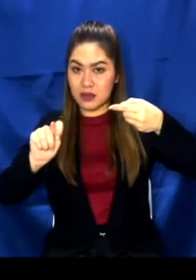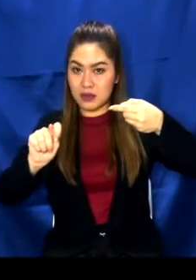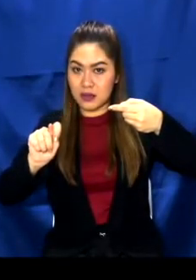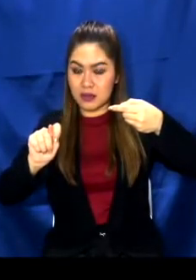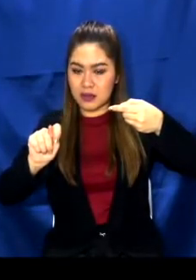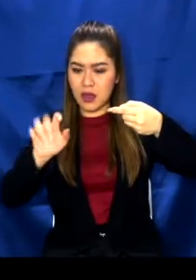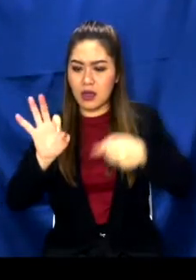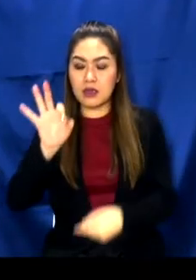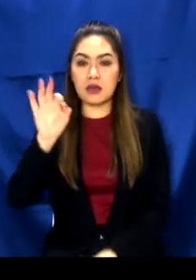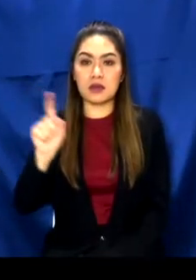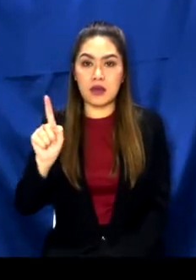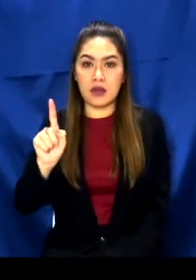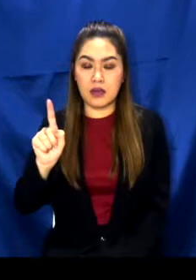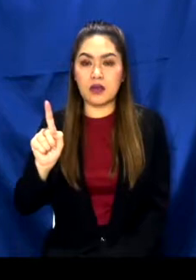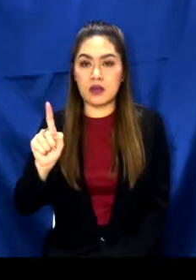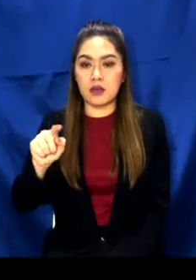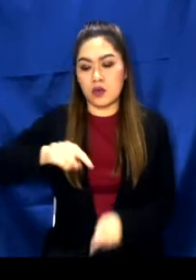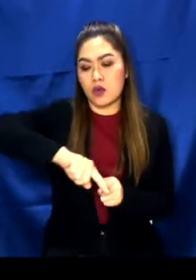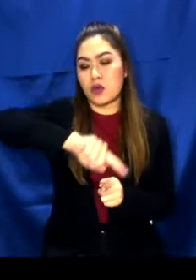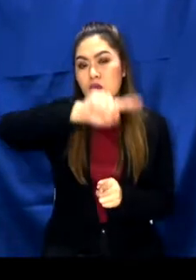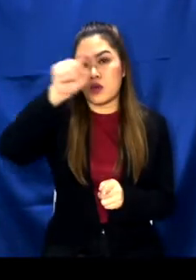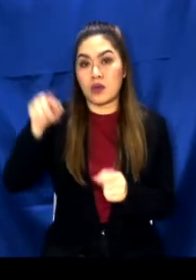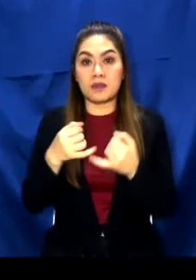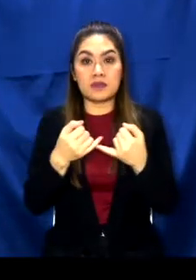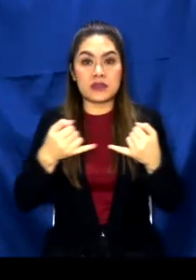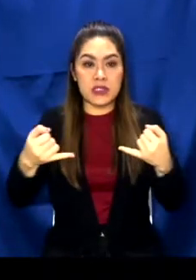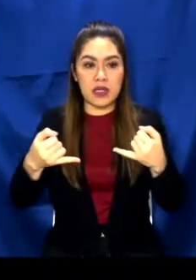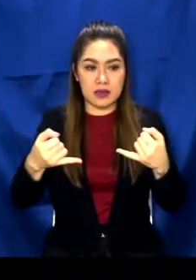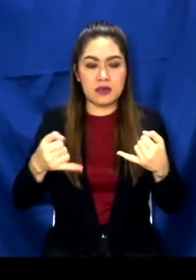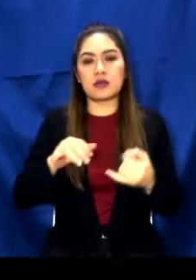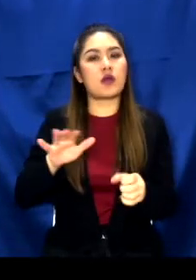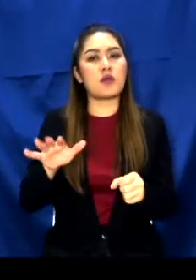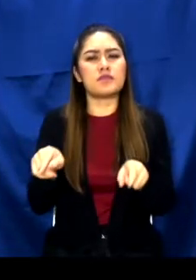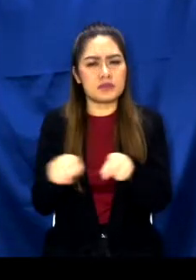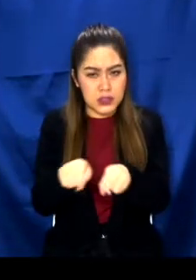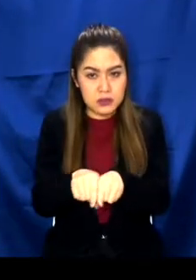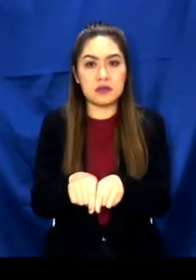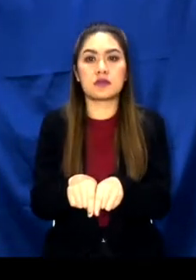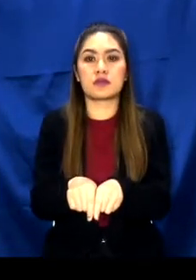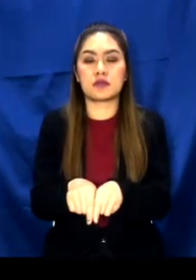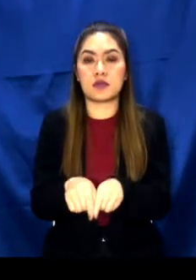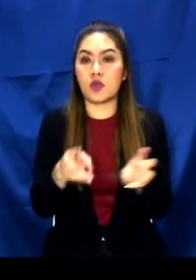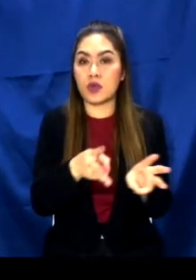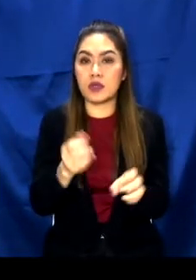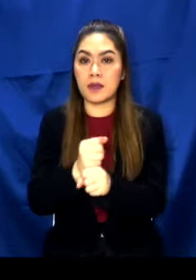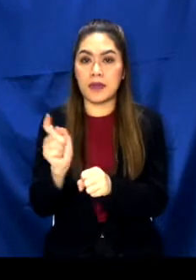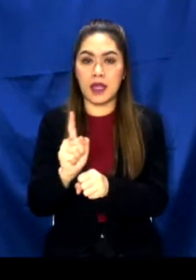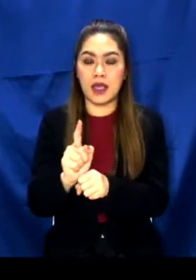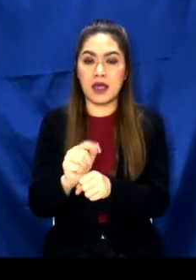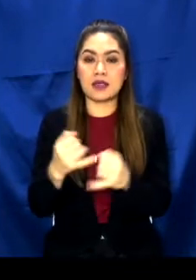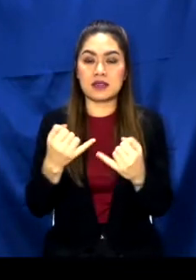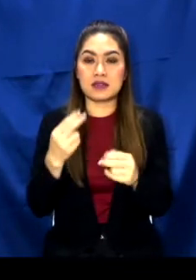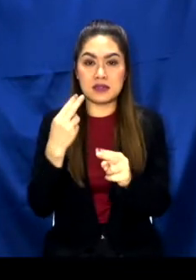เพื่อที่ว่าเราจะทำให้ไอ้วงกลมเส้นวงกลมตรงนี้ให้มันเป็นลายเส้นทั้งหมดนะคะจากนั้นไปคำว่า outline stroke ตร